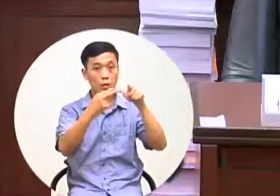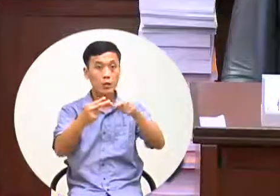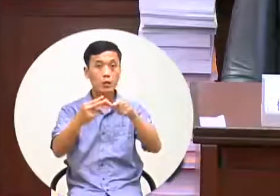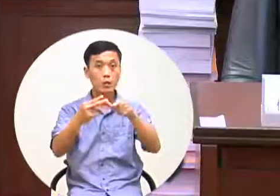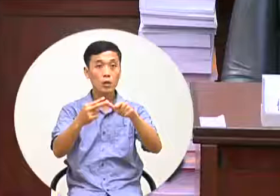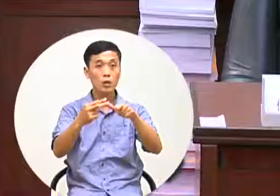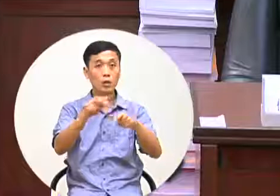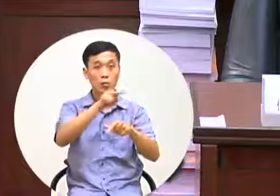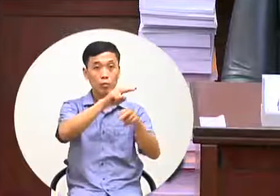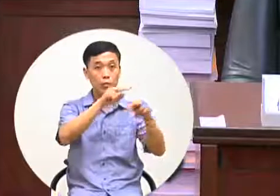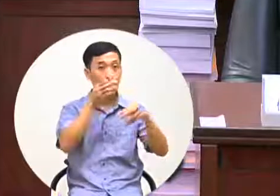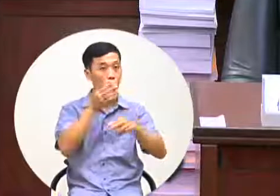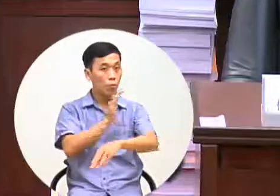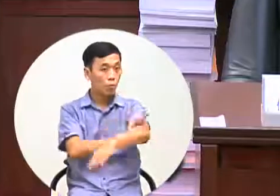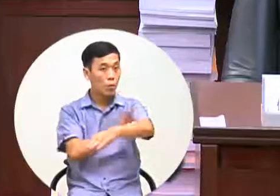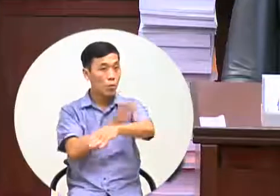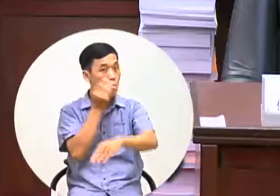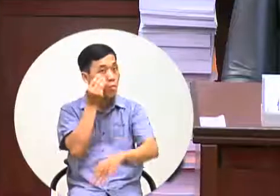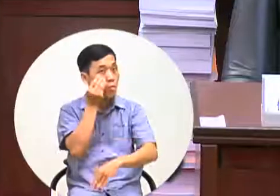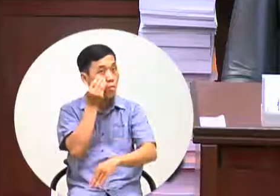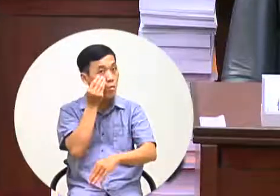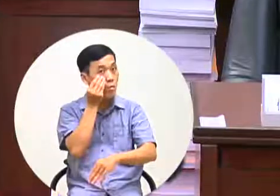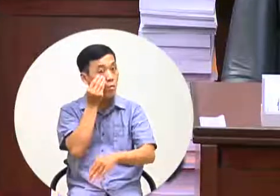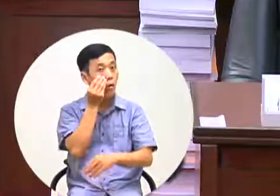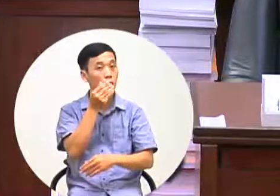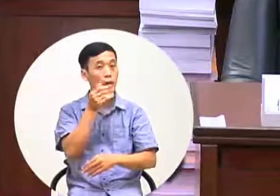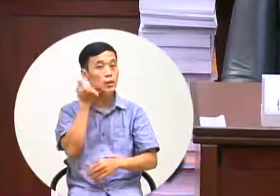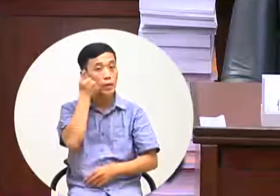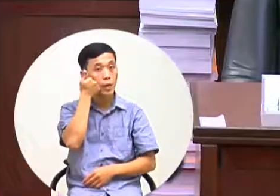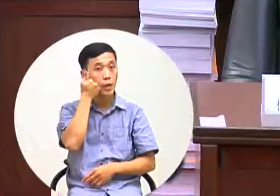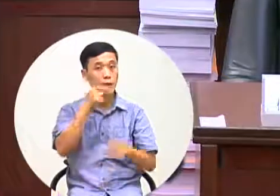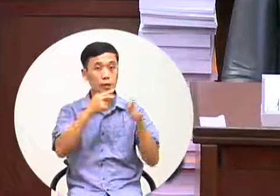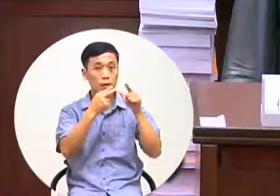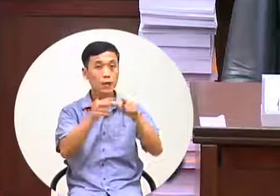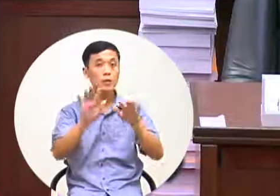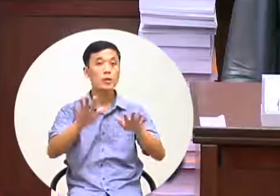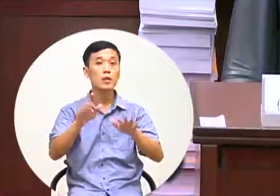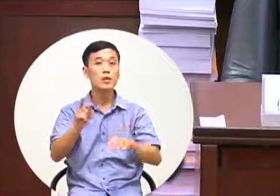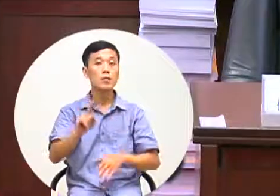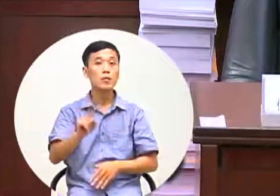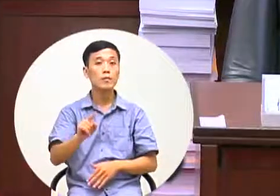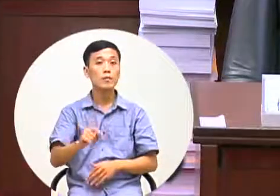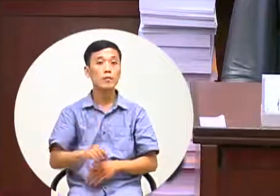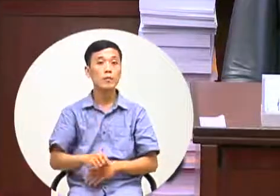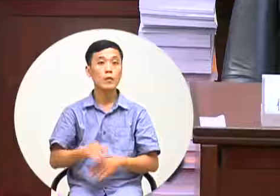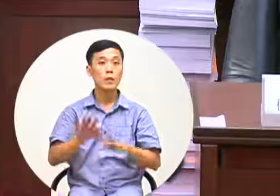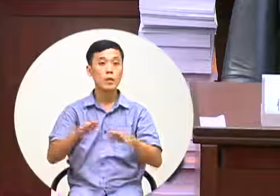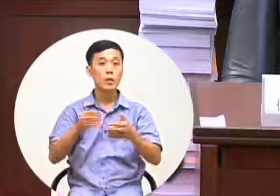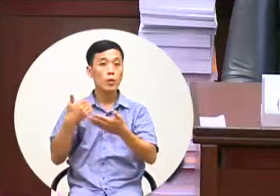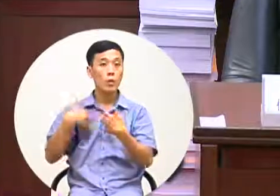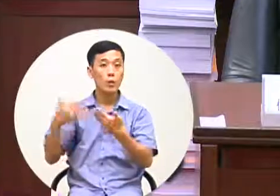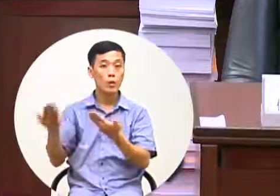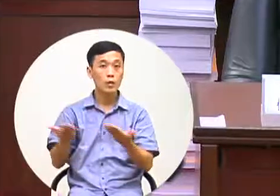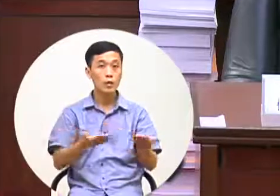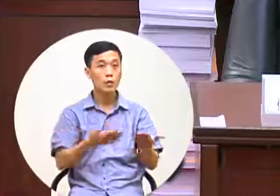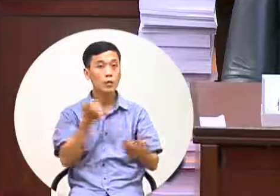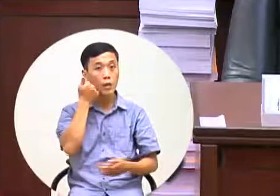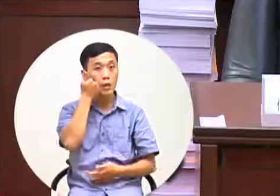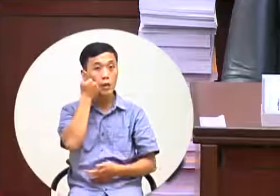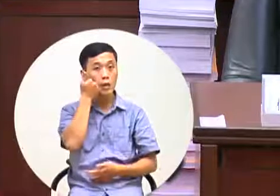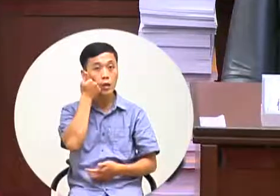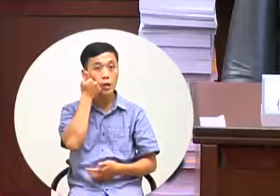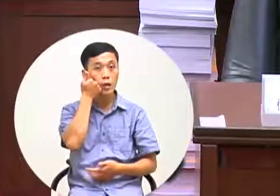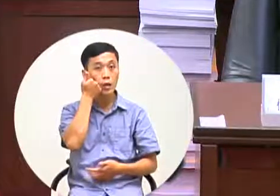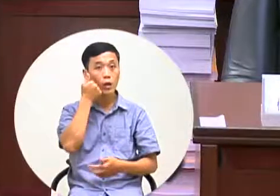旁观？ 这个咱今天哈爱欢迎那个咱这个副咖喱哈王小贤里长